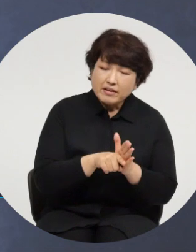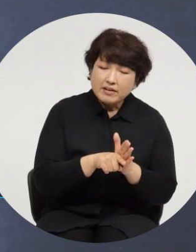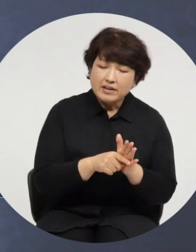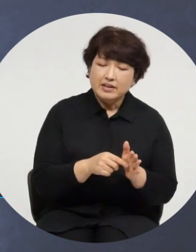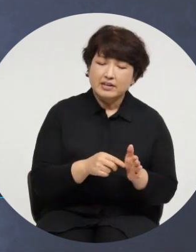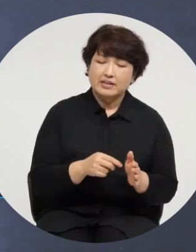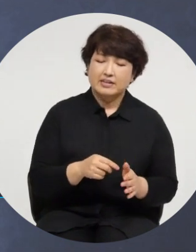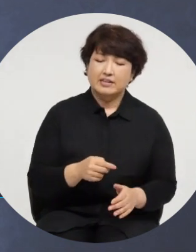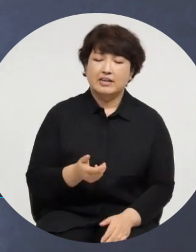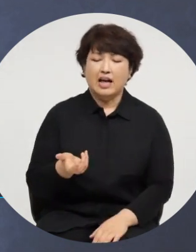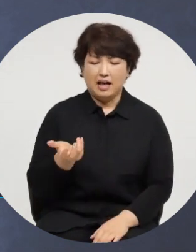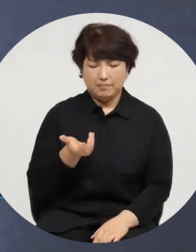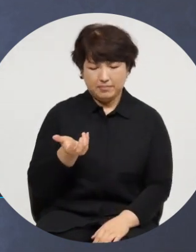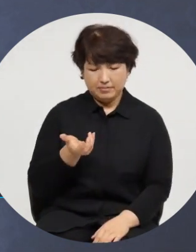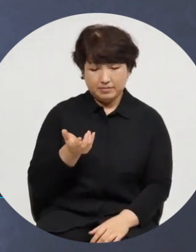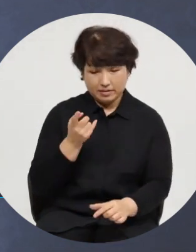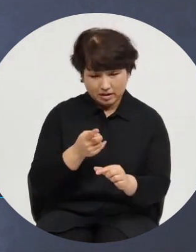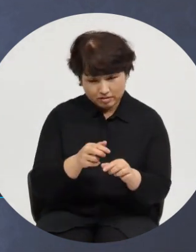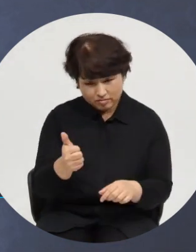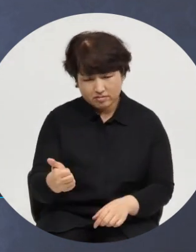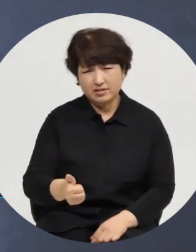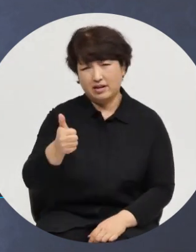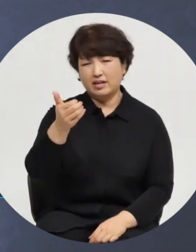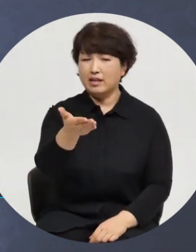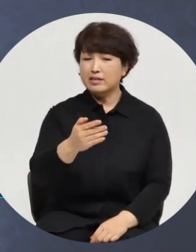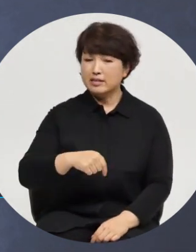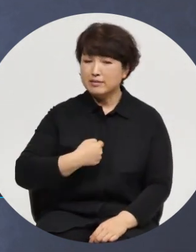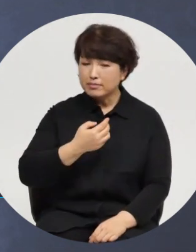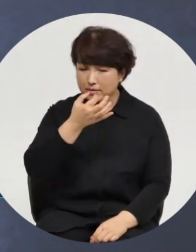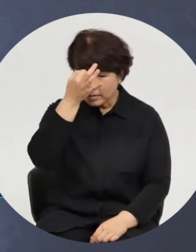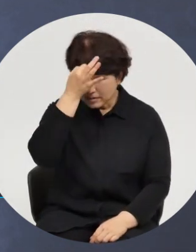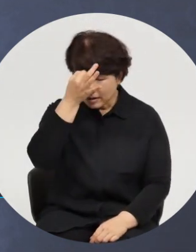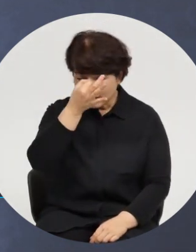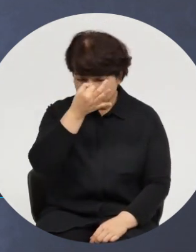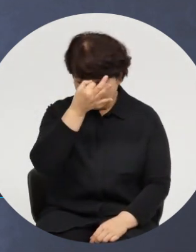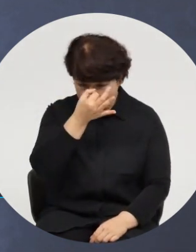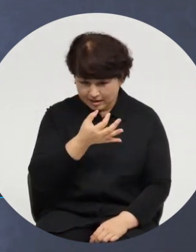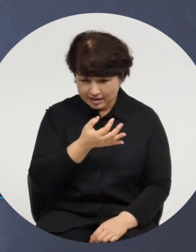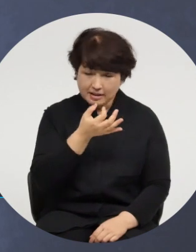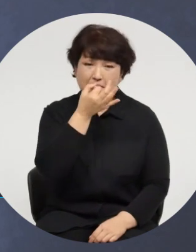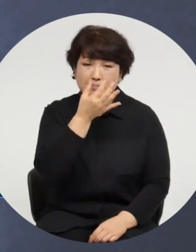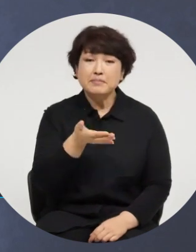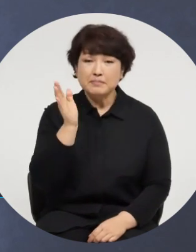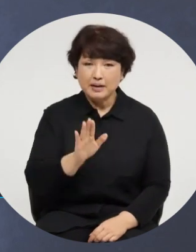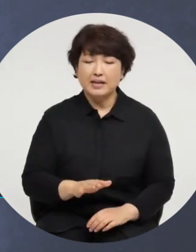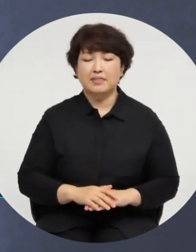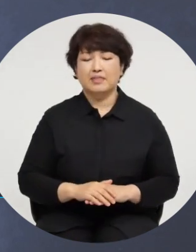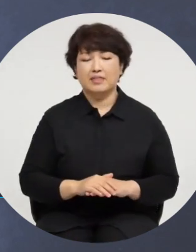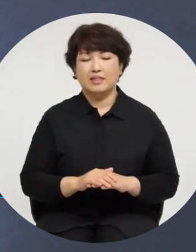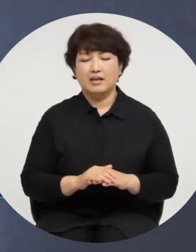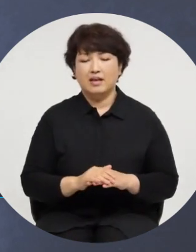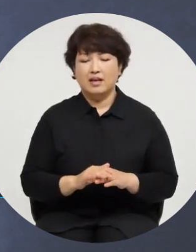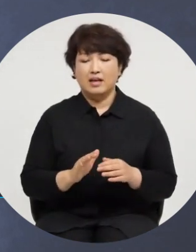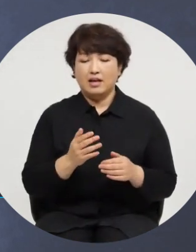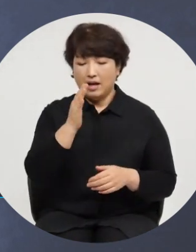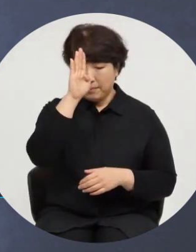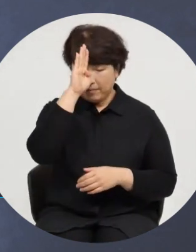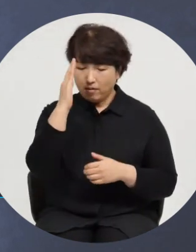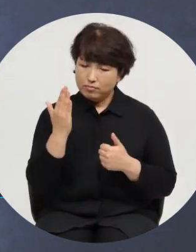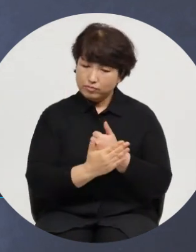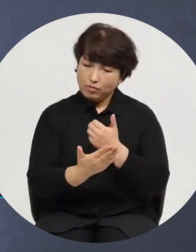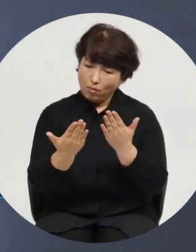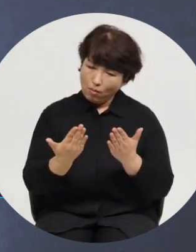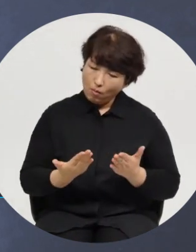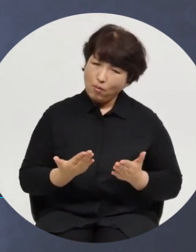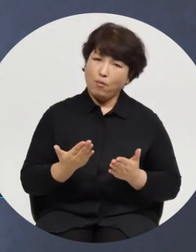살아남은 사람들을 위해서는 조금 아프다 주고 이 되겠다 본인한테 나은 조금 힘들지만 그래도 아프다가 죽어야 사람들이